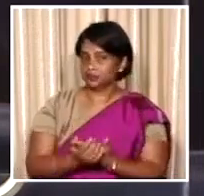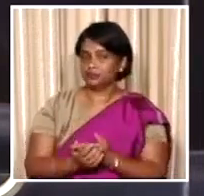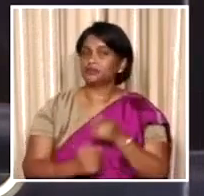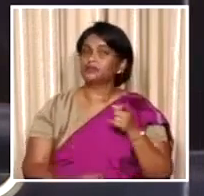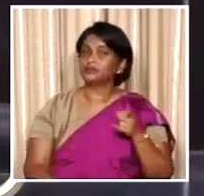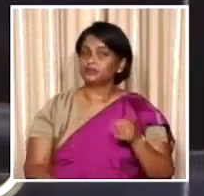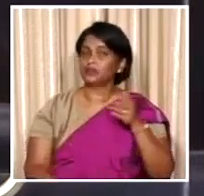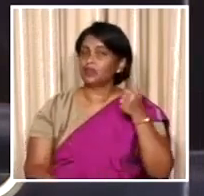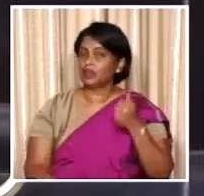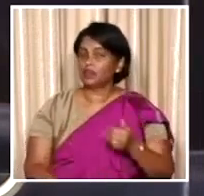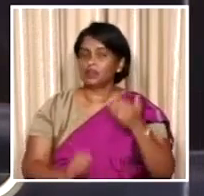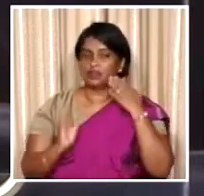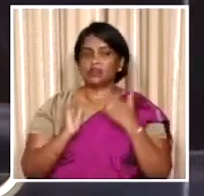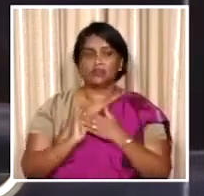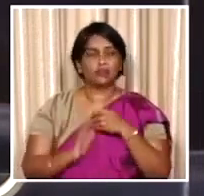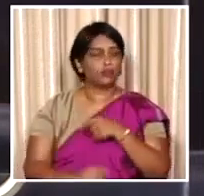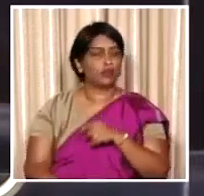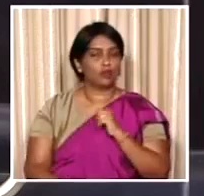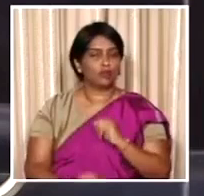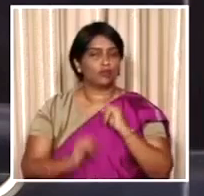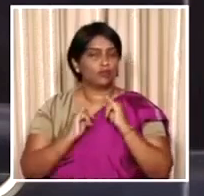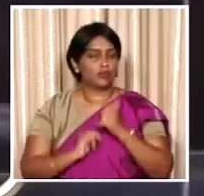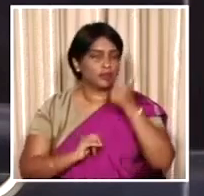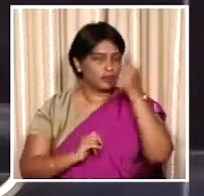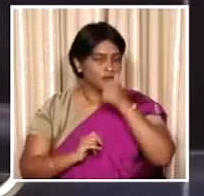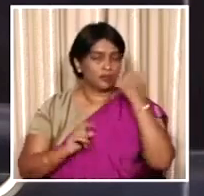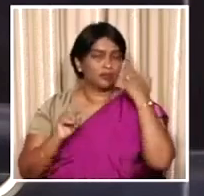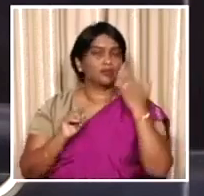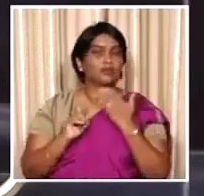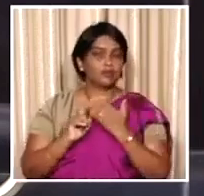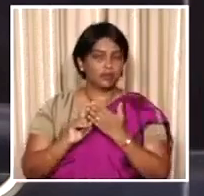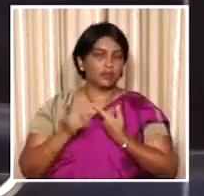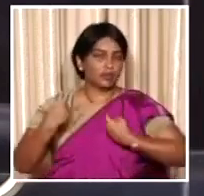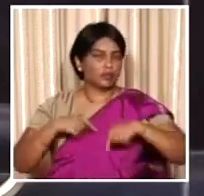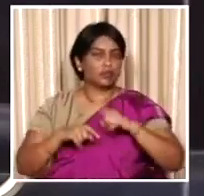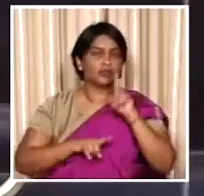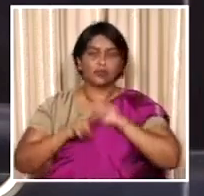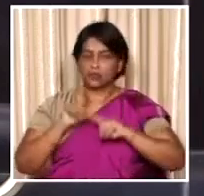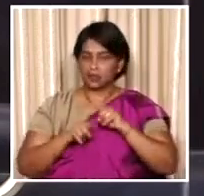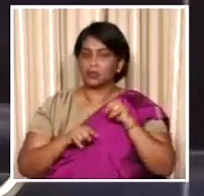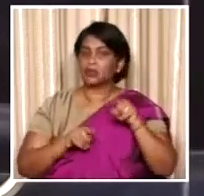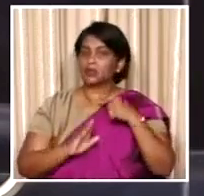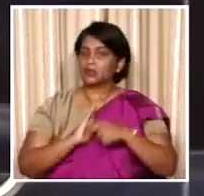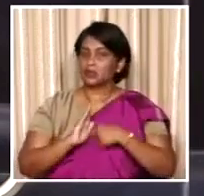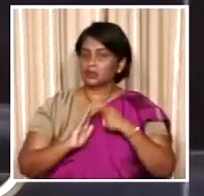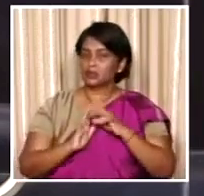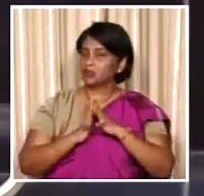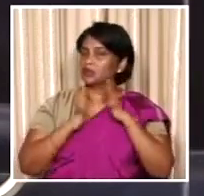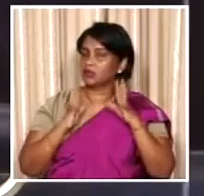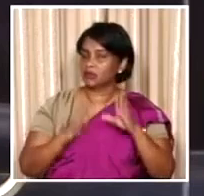මෙතන වැදගත් කාරණාවක් තියෙනවා ඒ තමයි මේ දූෂණය සම්බන්ධයෙන් තමයි අපි හැමෝම කතා කරන්නේ මේ රටේ තියෙන